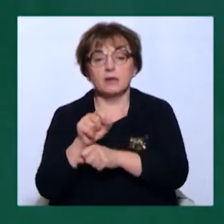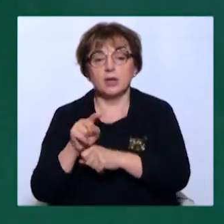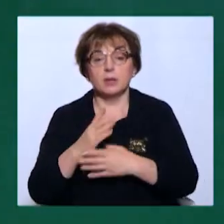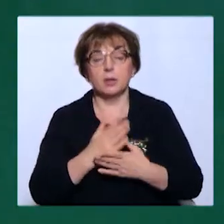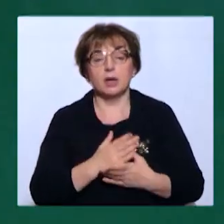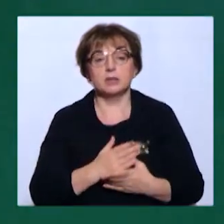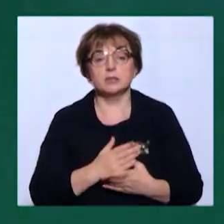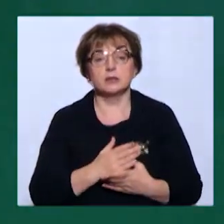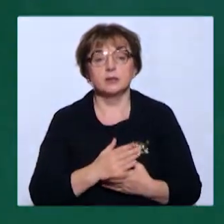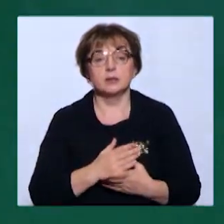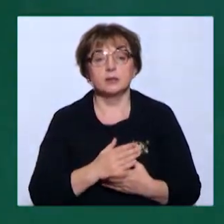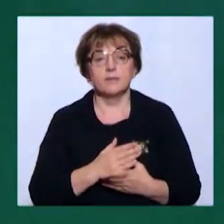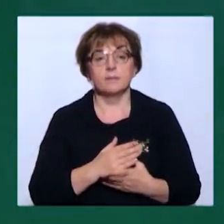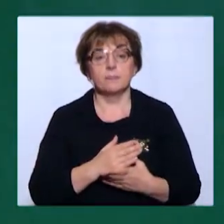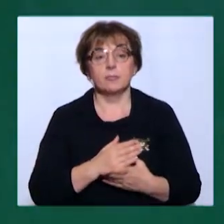არის